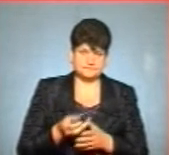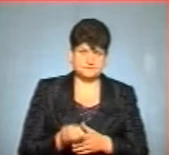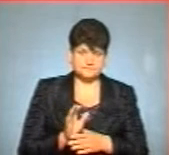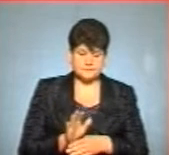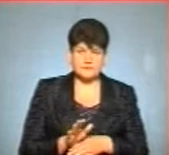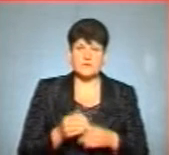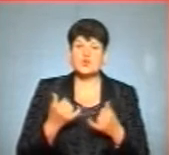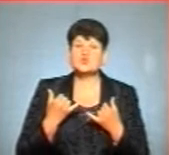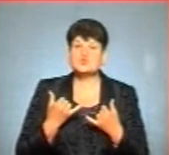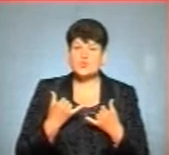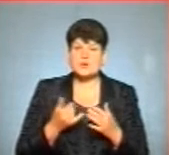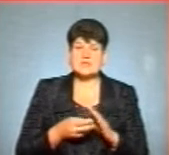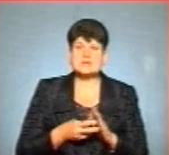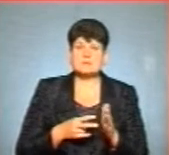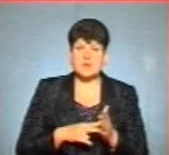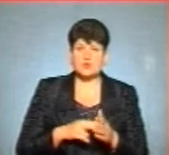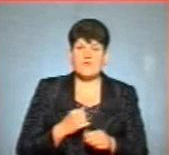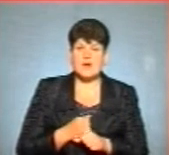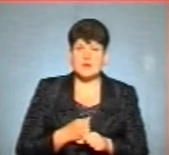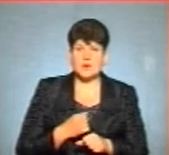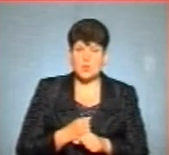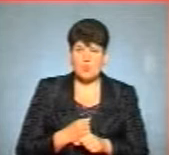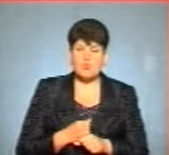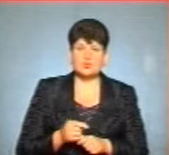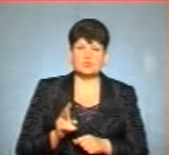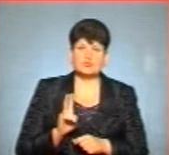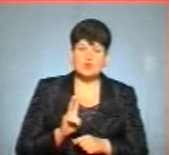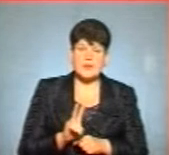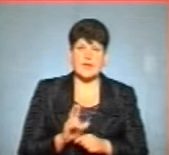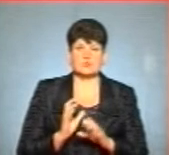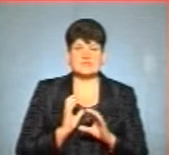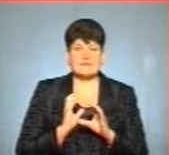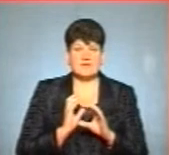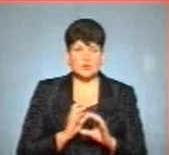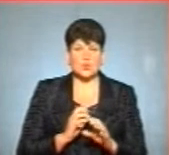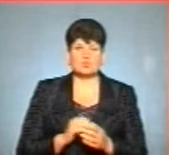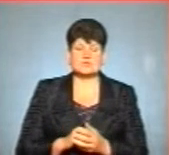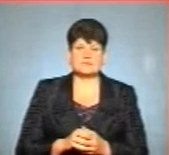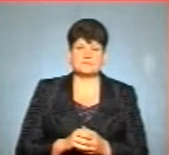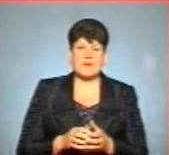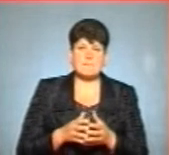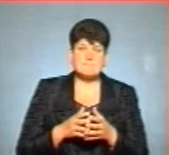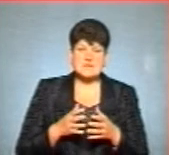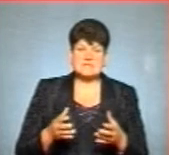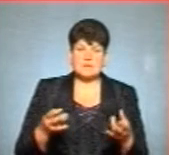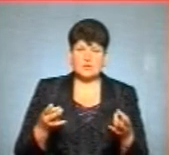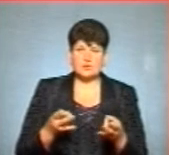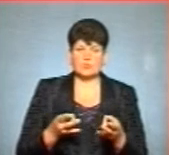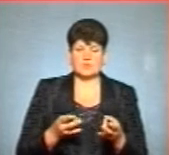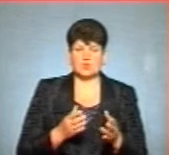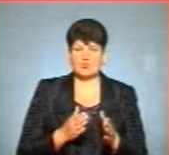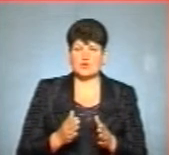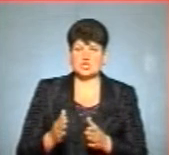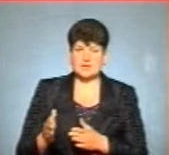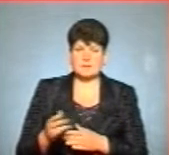Сьогодні спланували роботу тролейбусів, автобусів в максимально необхідному режимі.